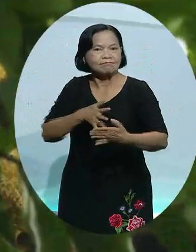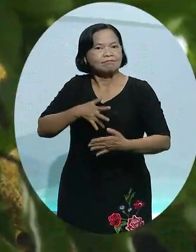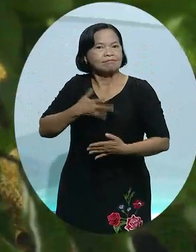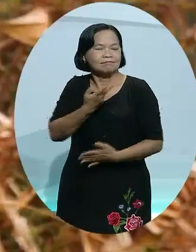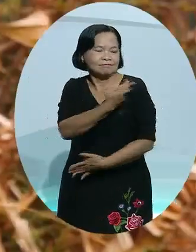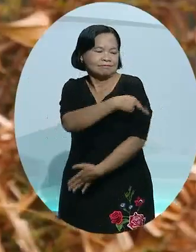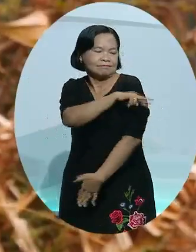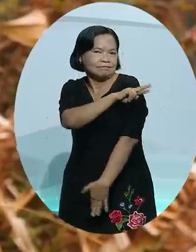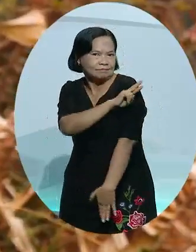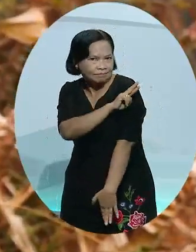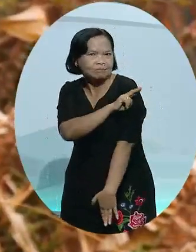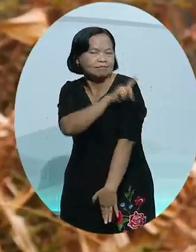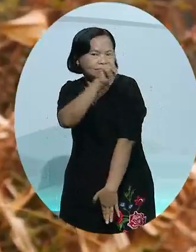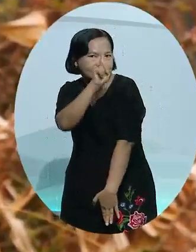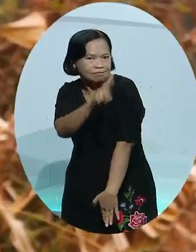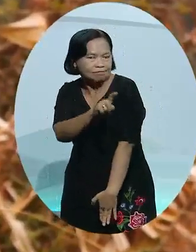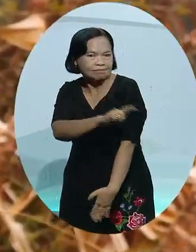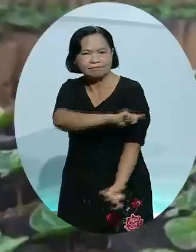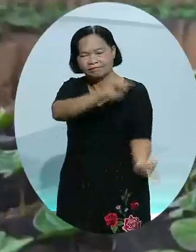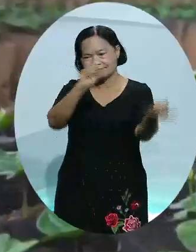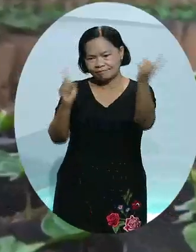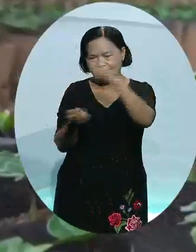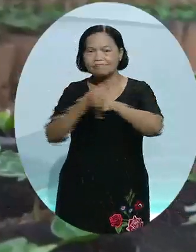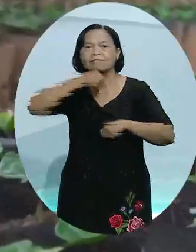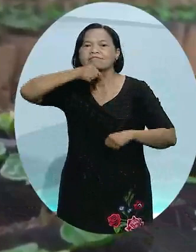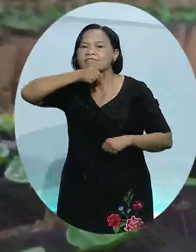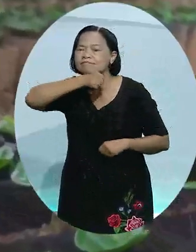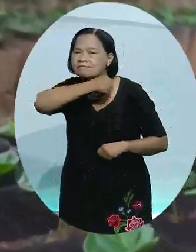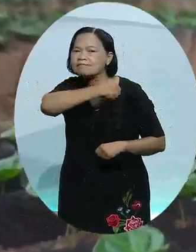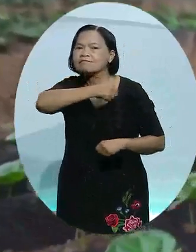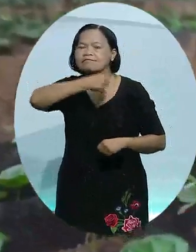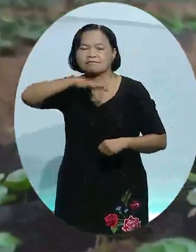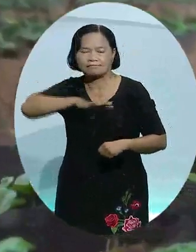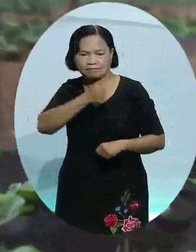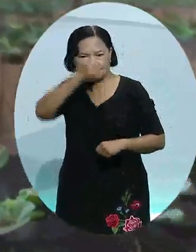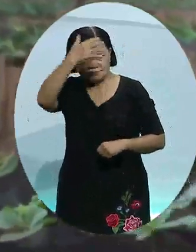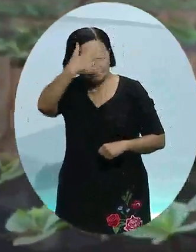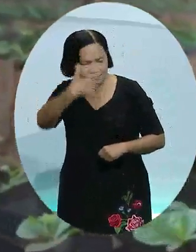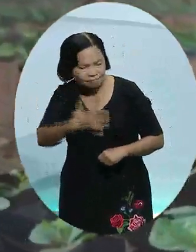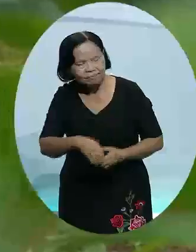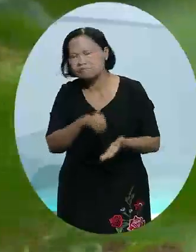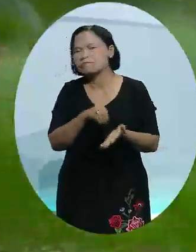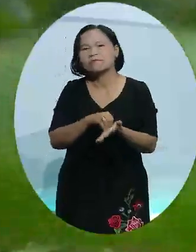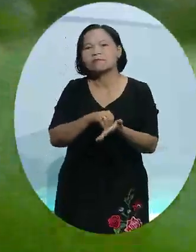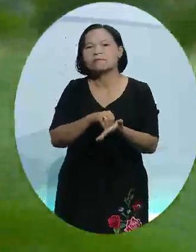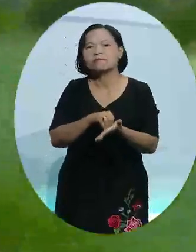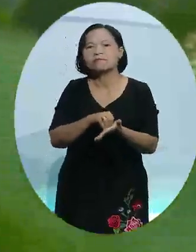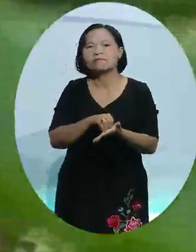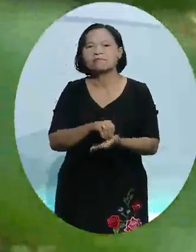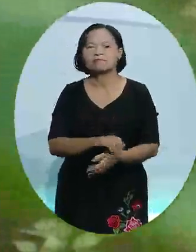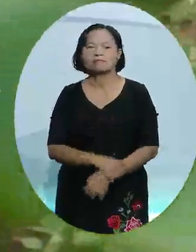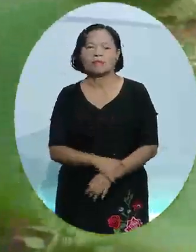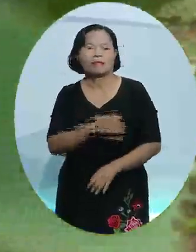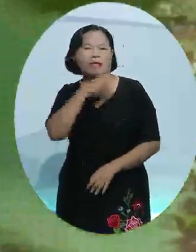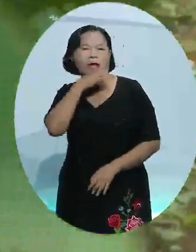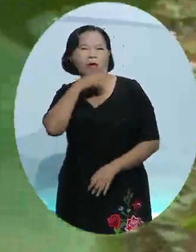để cùng hoàn thiện một hiệp định nhằm đảo ngược tình trạng suy thoái giống loài đang diễn ra với tốc độ chưa từng có tiền lệ.